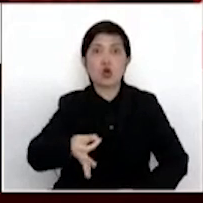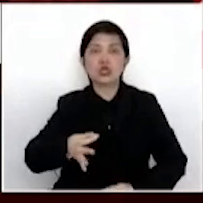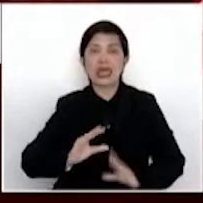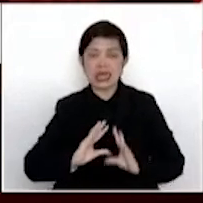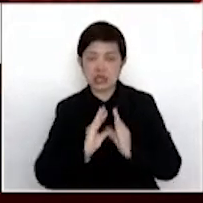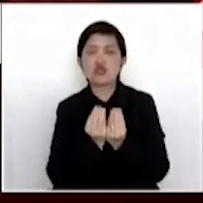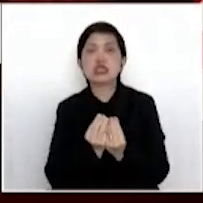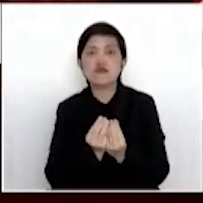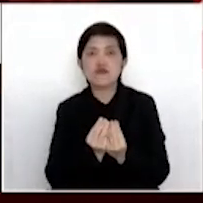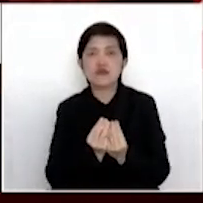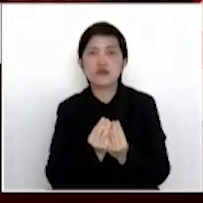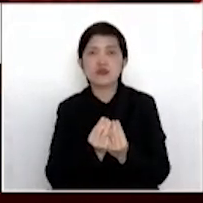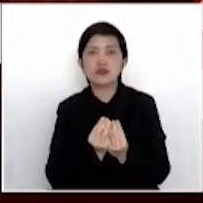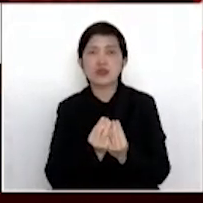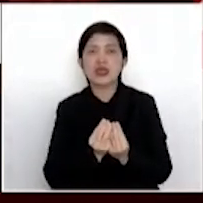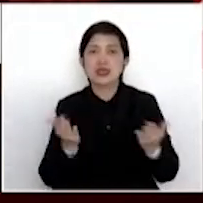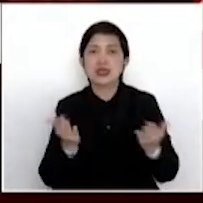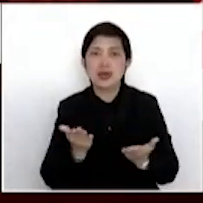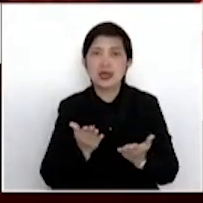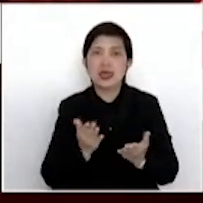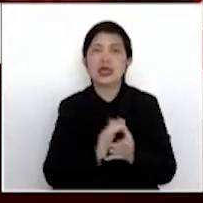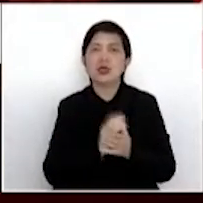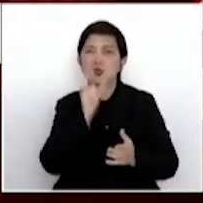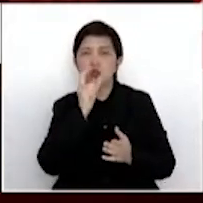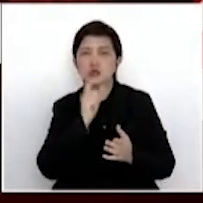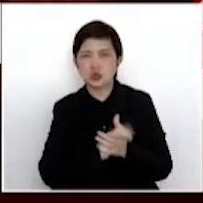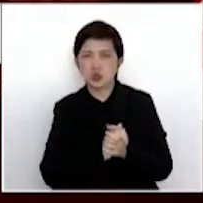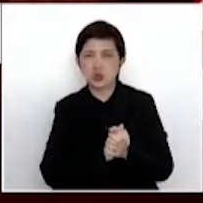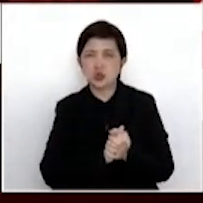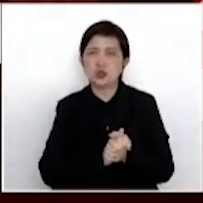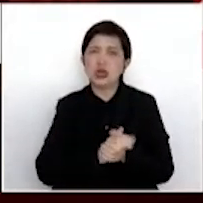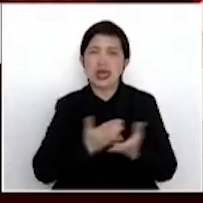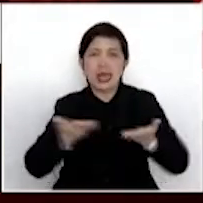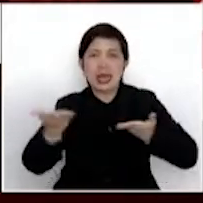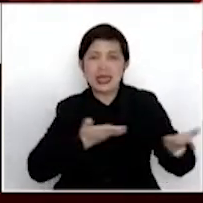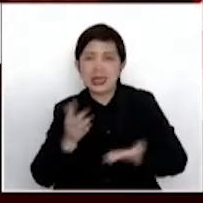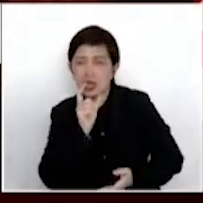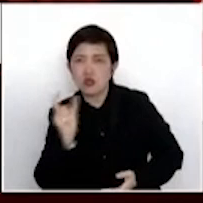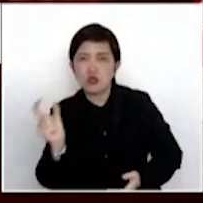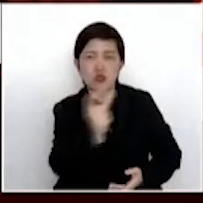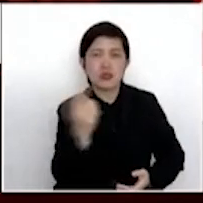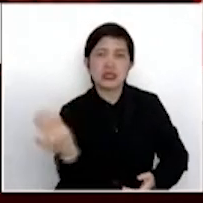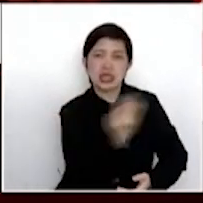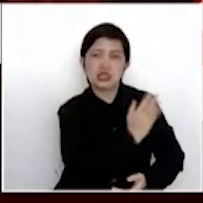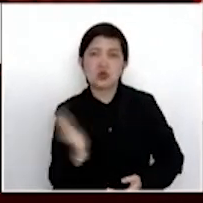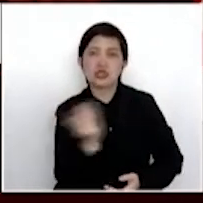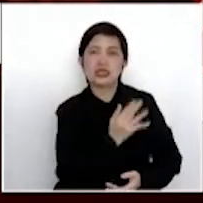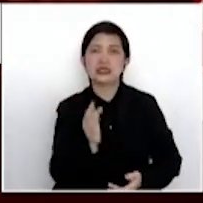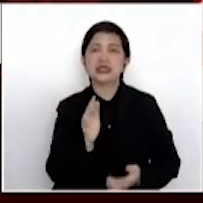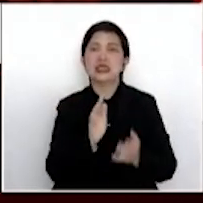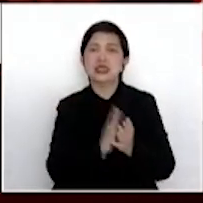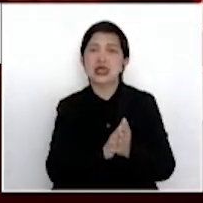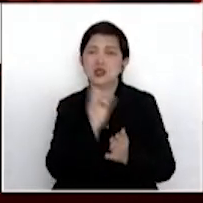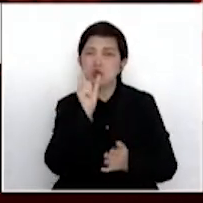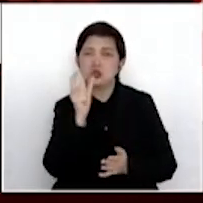inklusif di mata di mana fasilitas publik transportasi dan pendidikan ramah bagi penyandang disabilitas